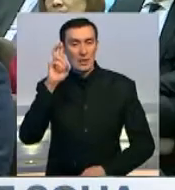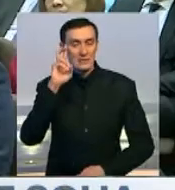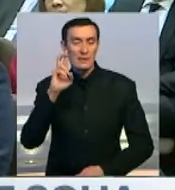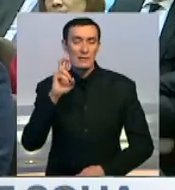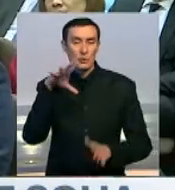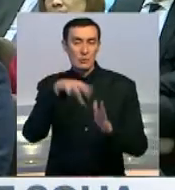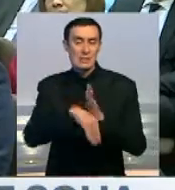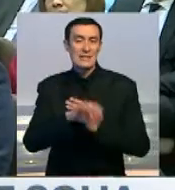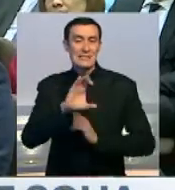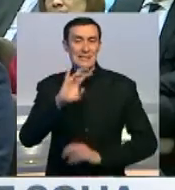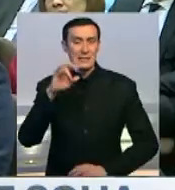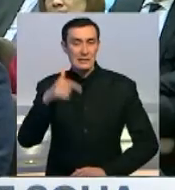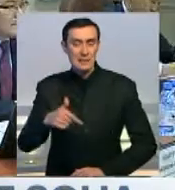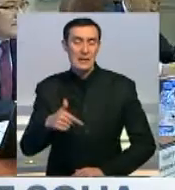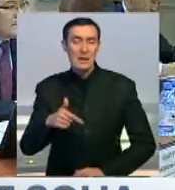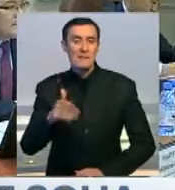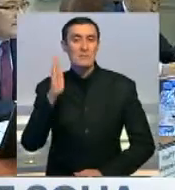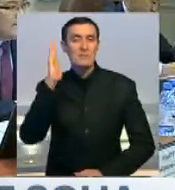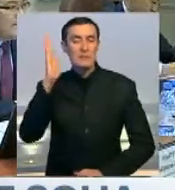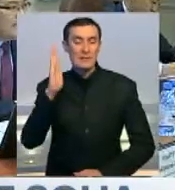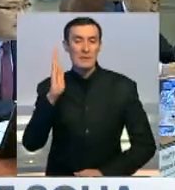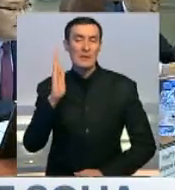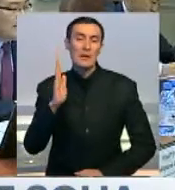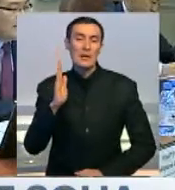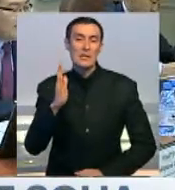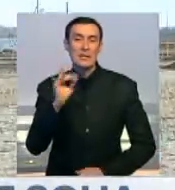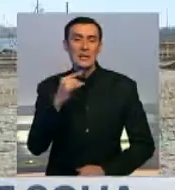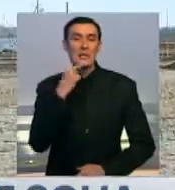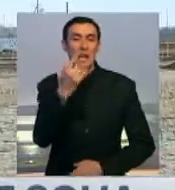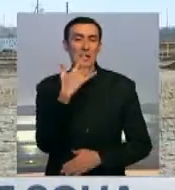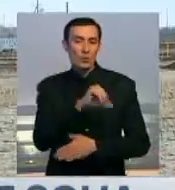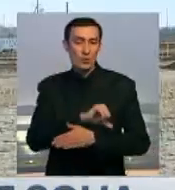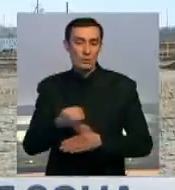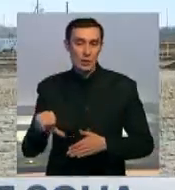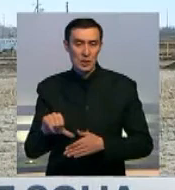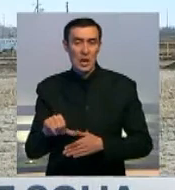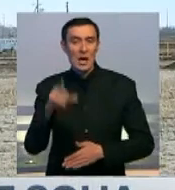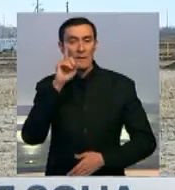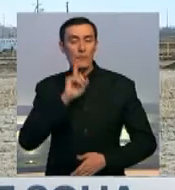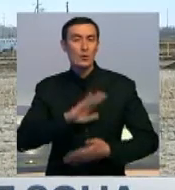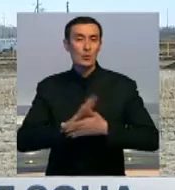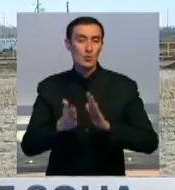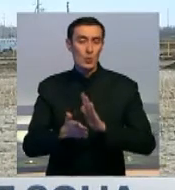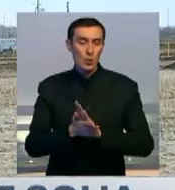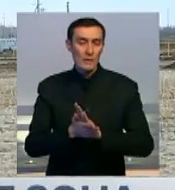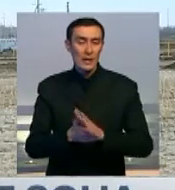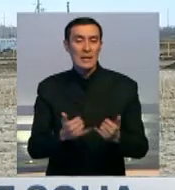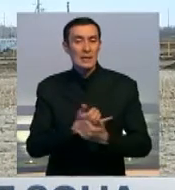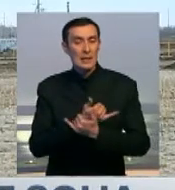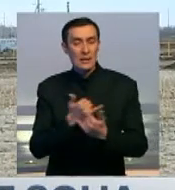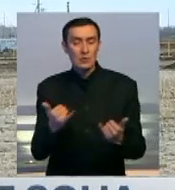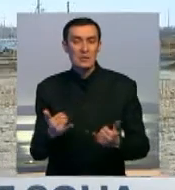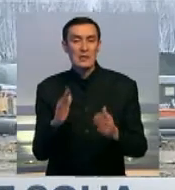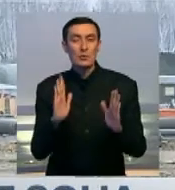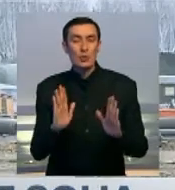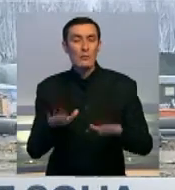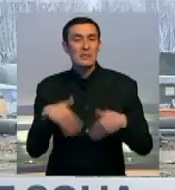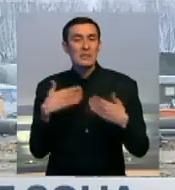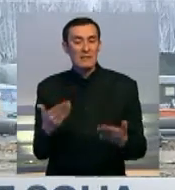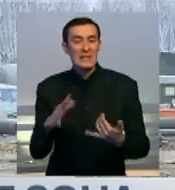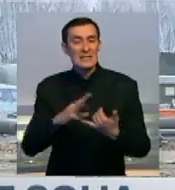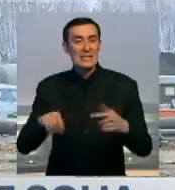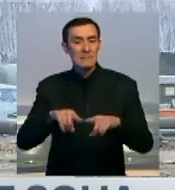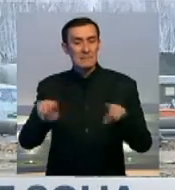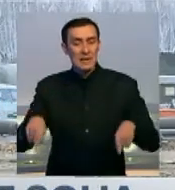том числе страны СНГ. В перспективе в дальнее зарубежье. Комфортные условия инвесторам создают не только предоставлением участков